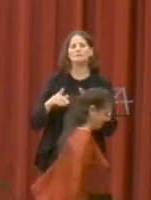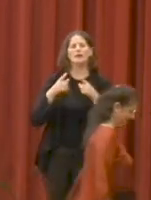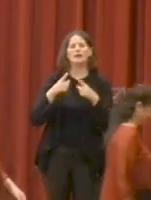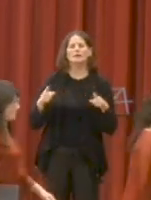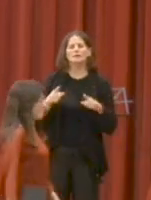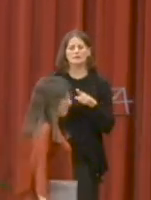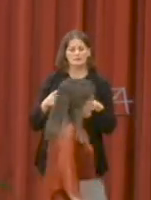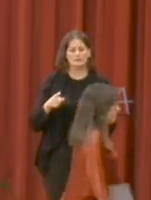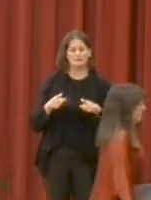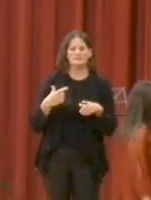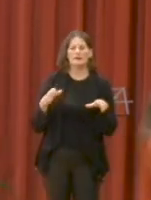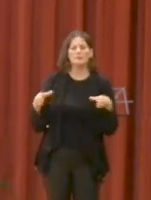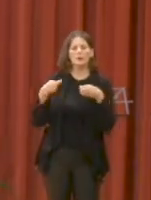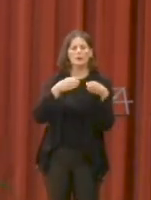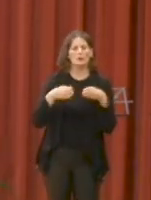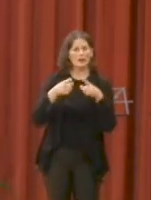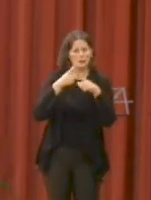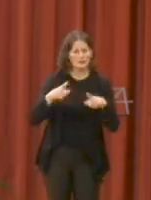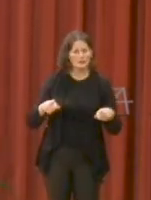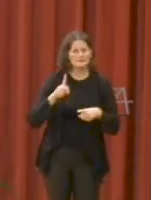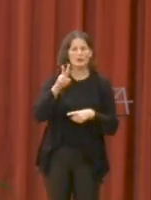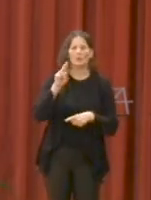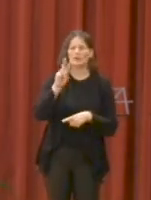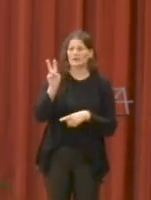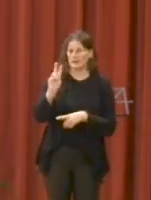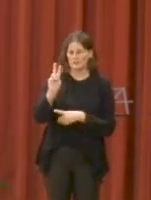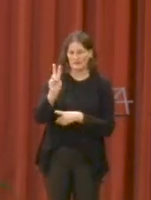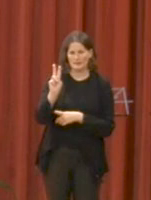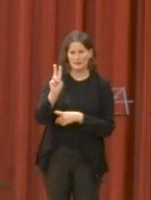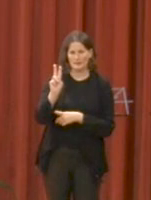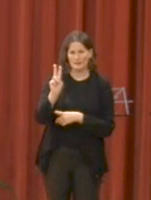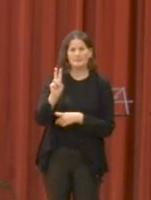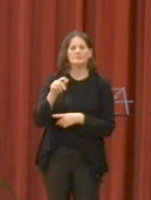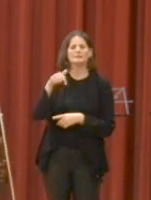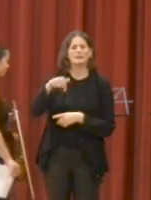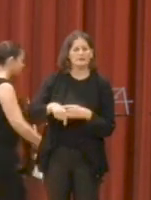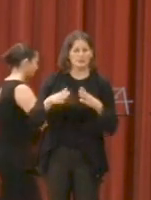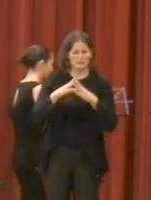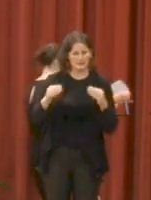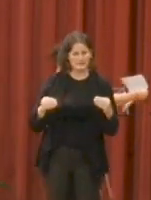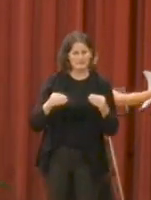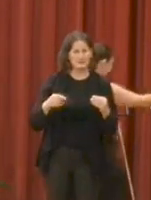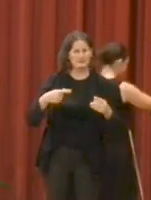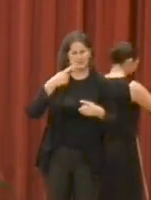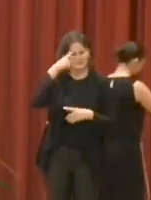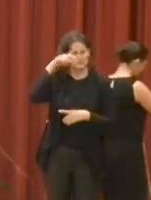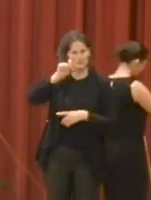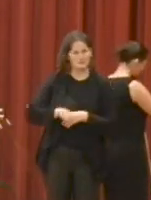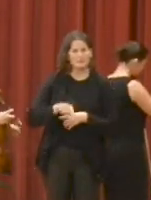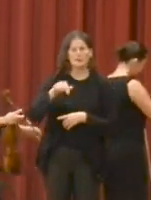el Gaudeamus Igitur. I posteriorment, recordin que podran gaudir d'un aperitiu a la plaça de